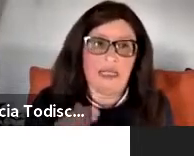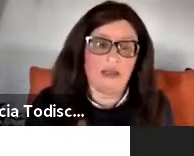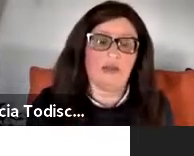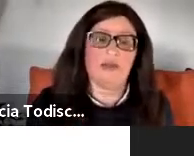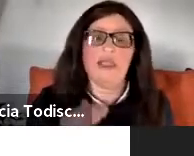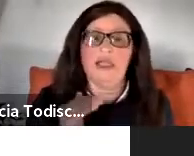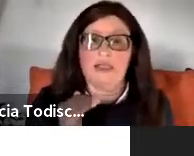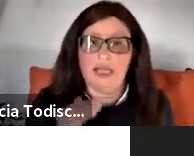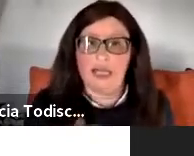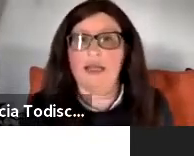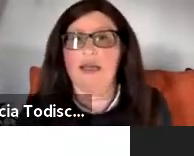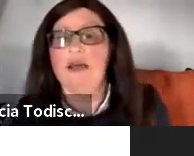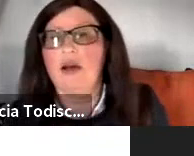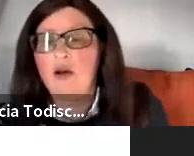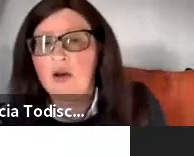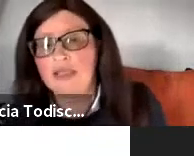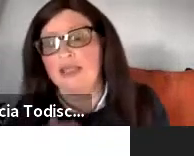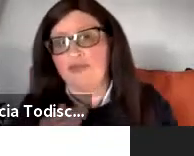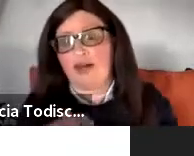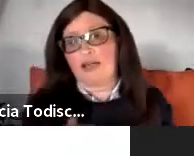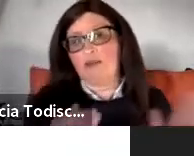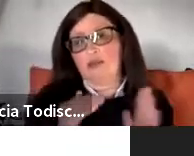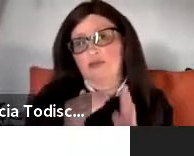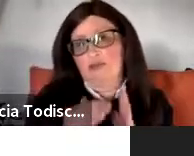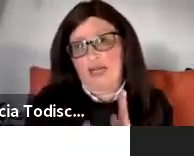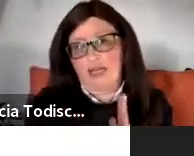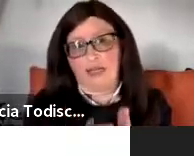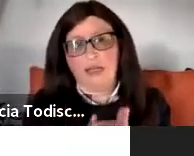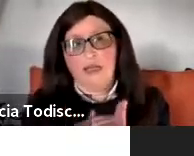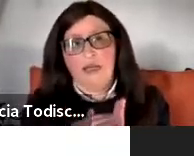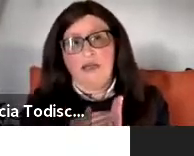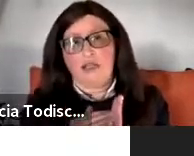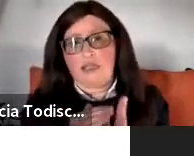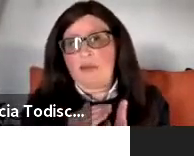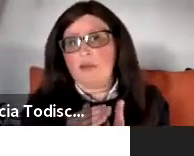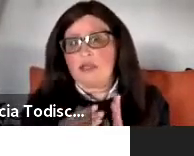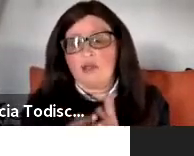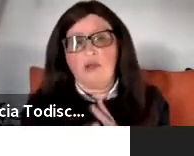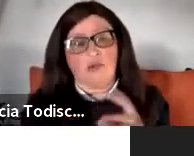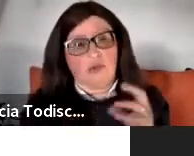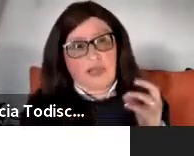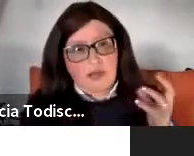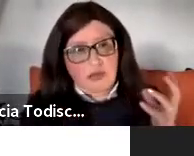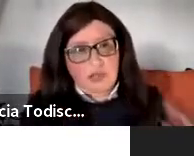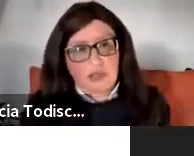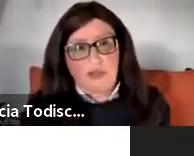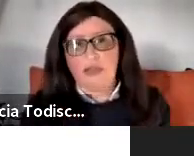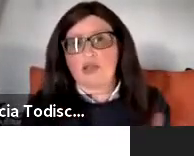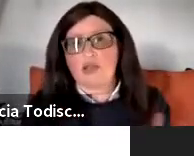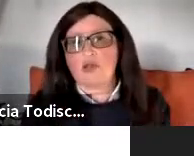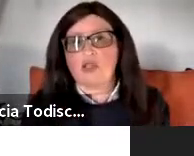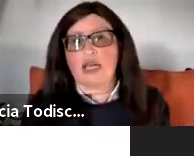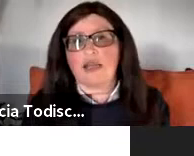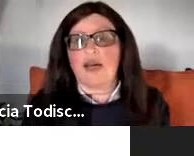dacci l'elenco delle cose da fare o da non fare. Ci siamo resi conto tra i